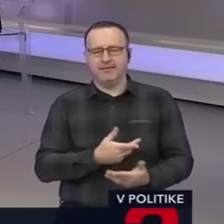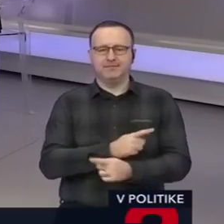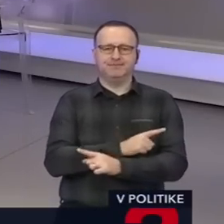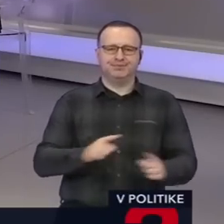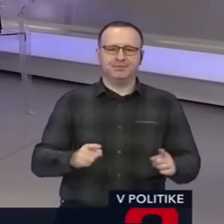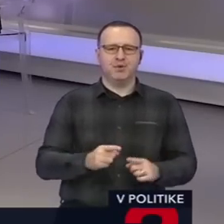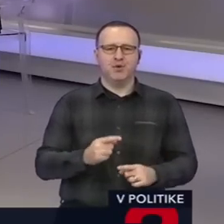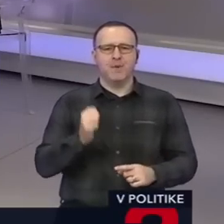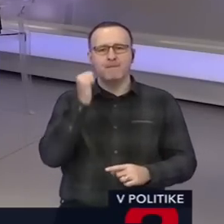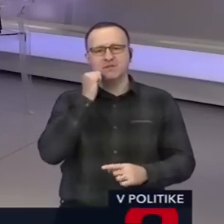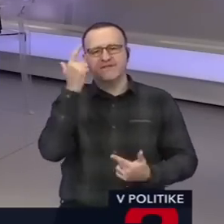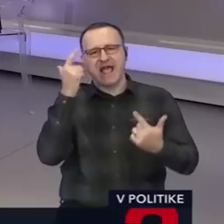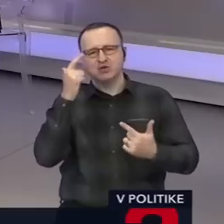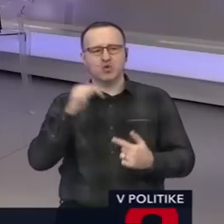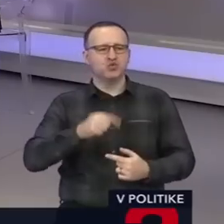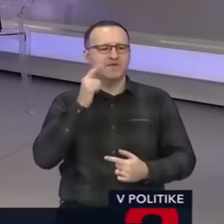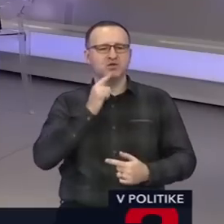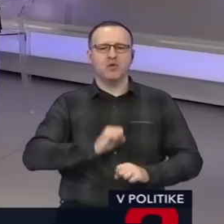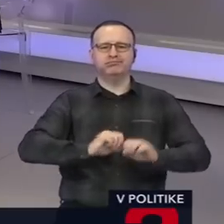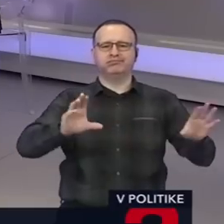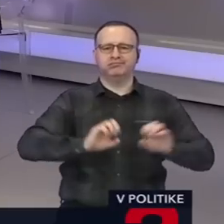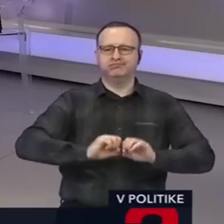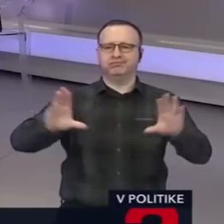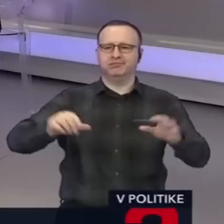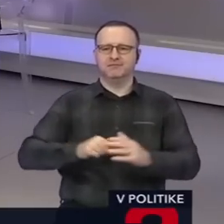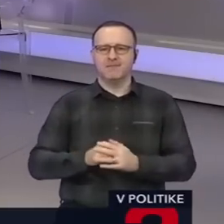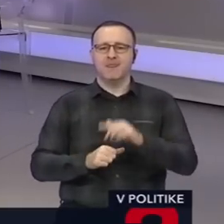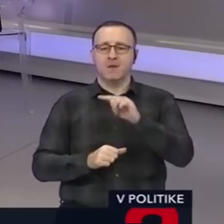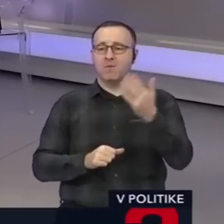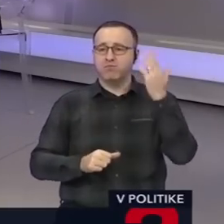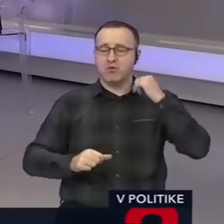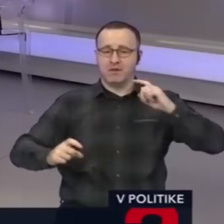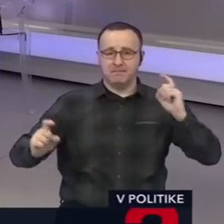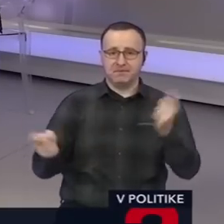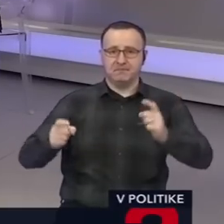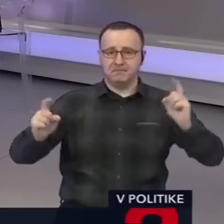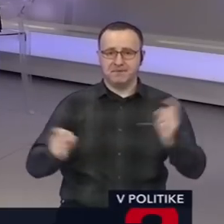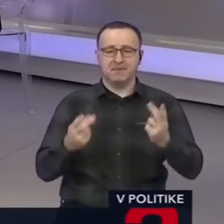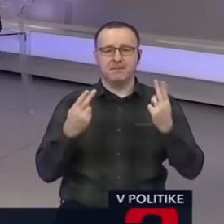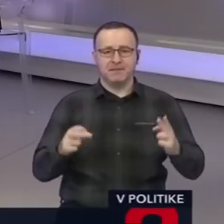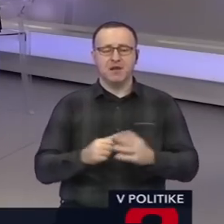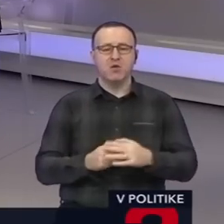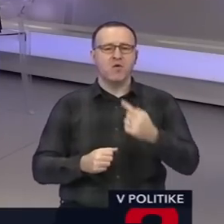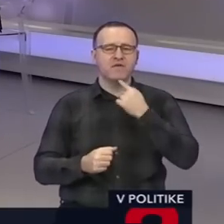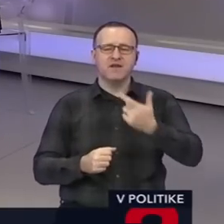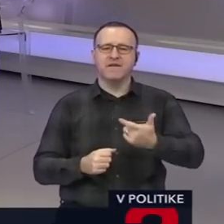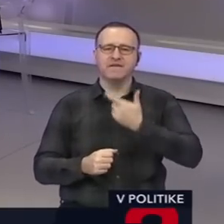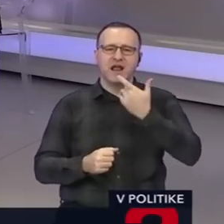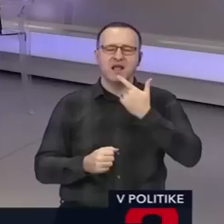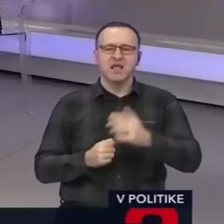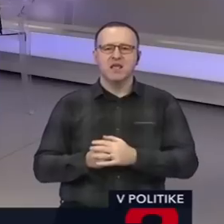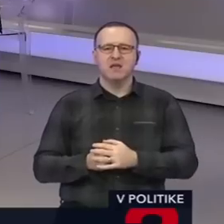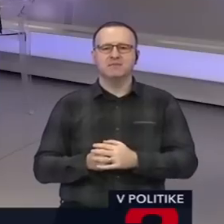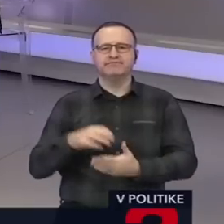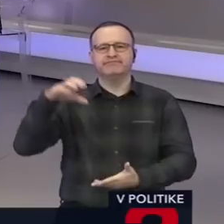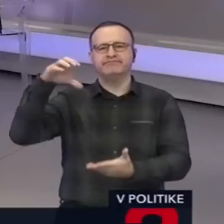názory, ale veľmi otvorene a boli odhalené viaceré prípady. Hovorí sa o obrovskej trolej farme, ktorá